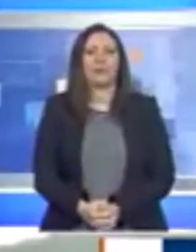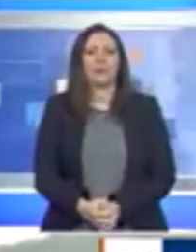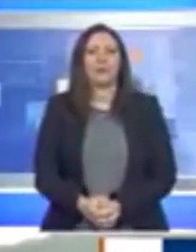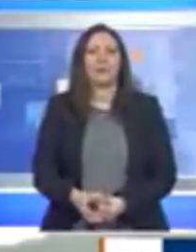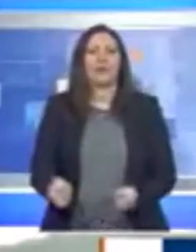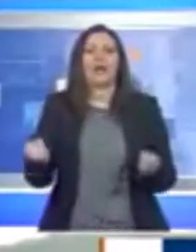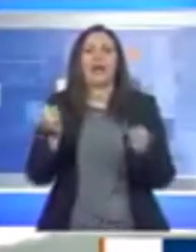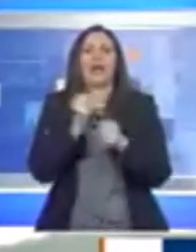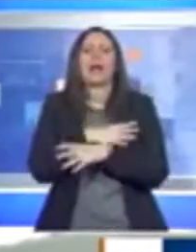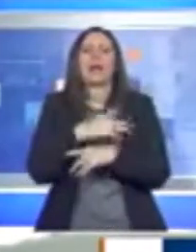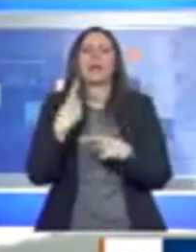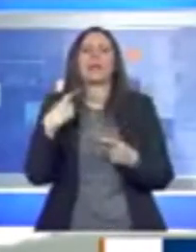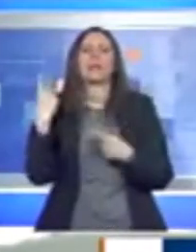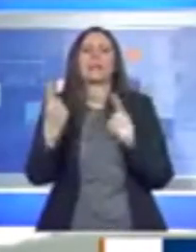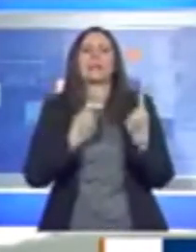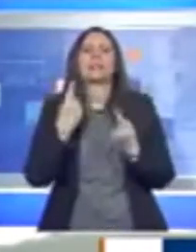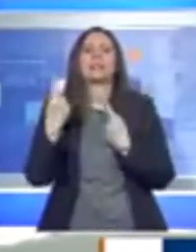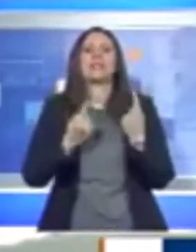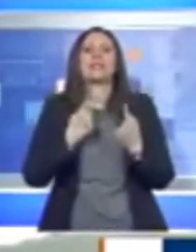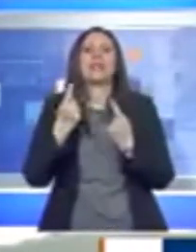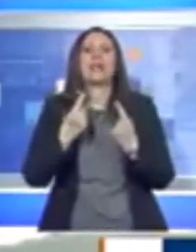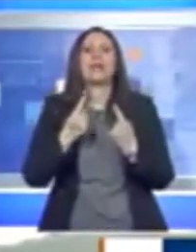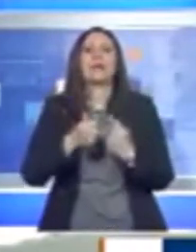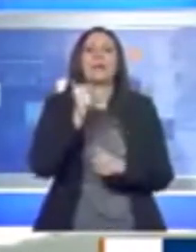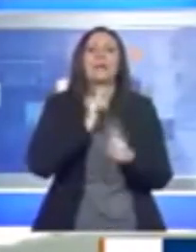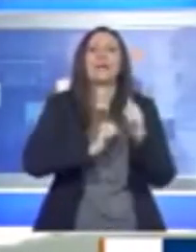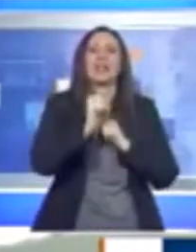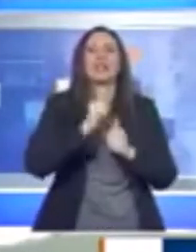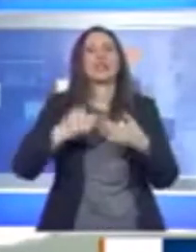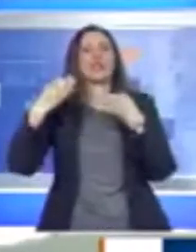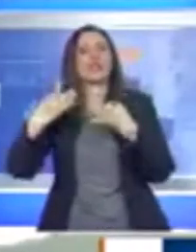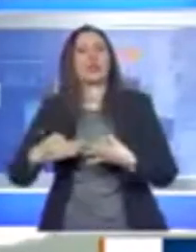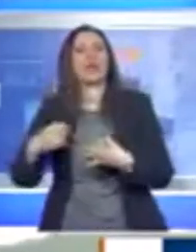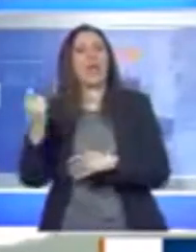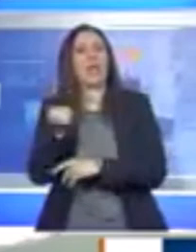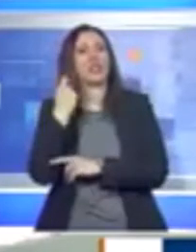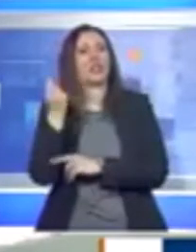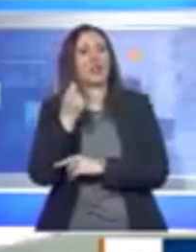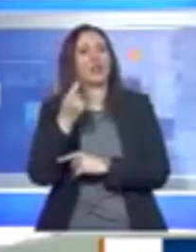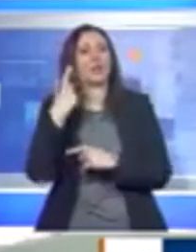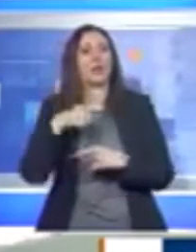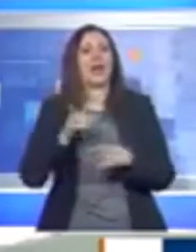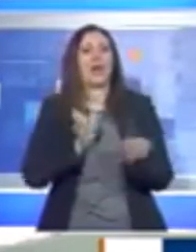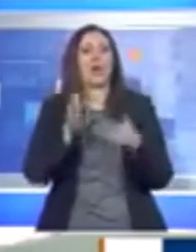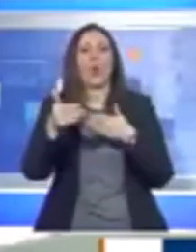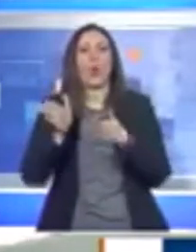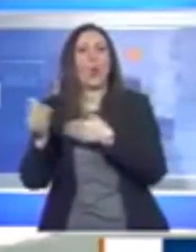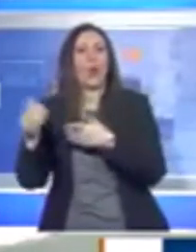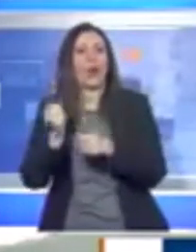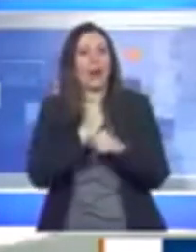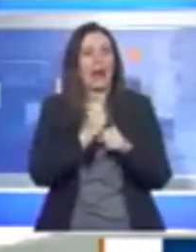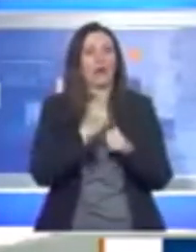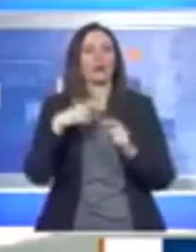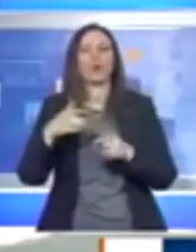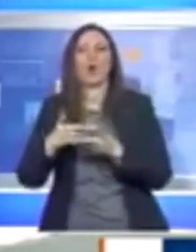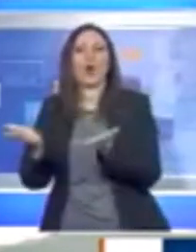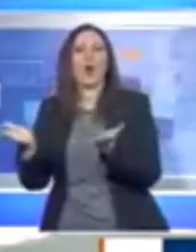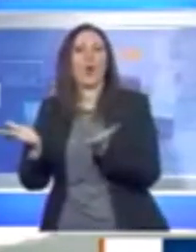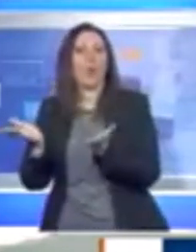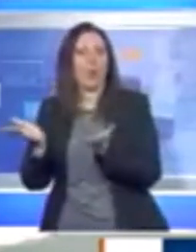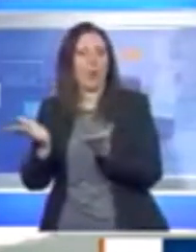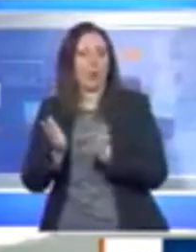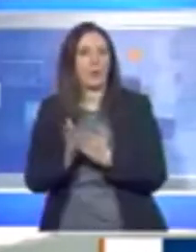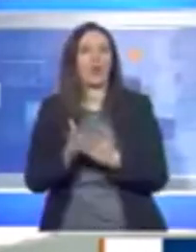Cambia il sistema di sicurezza e prevenzione antincendio sui luoghi di lavoro e nelle strutture aperte al pubblico. I nuovi